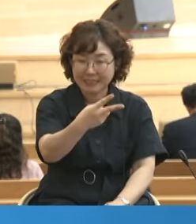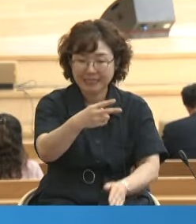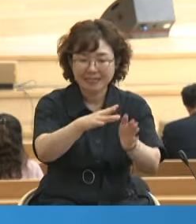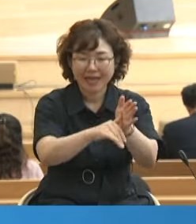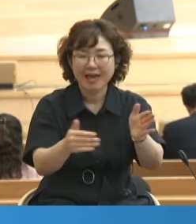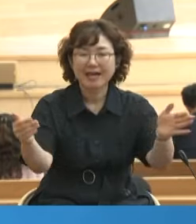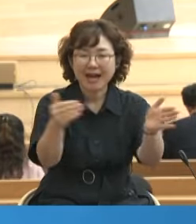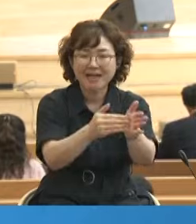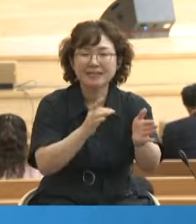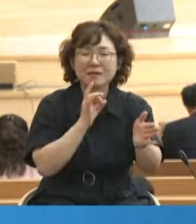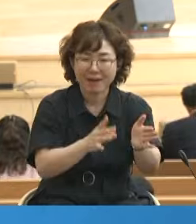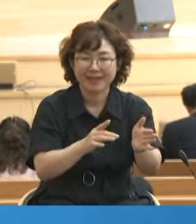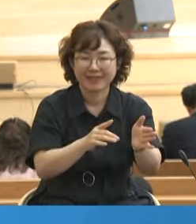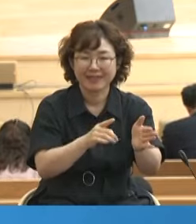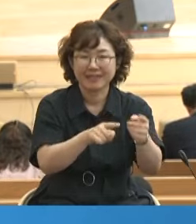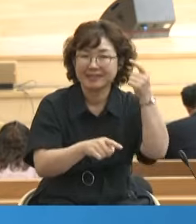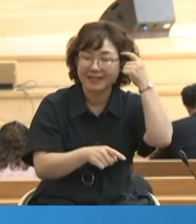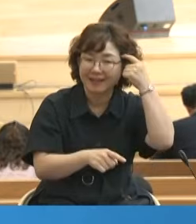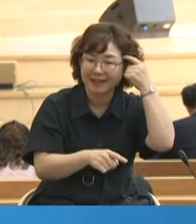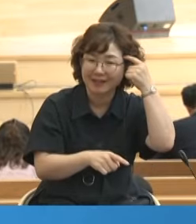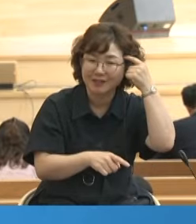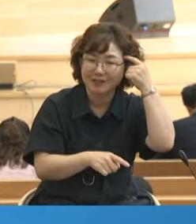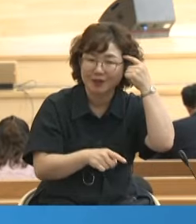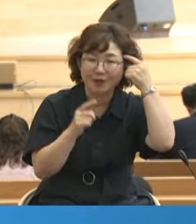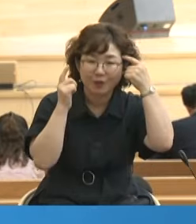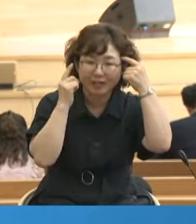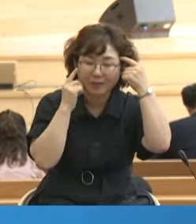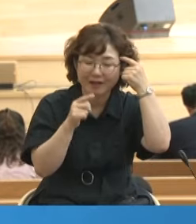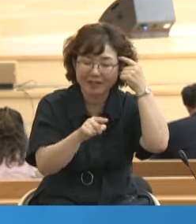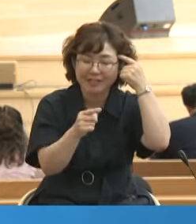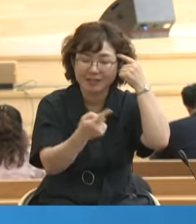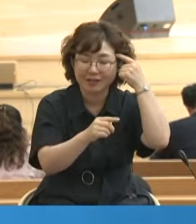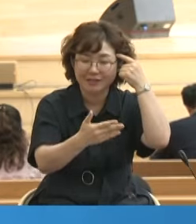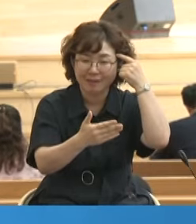1492년까지는 이라고 말했는데 왜 그랬을까요? 1492년에